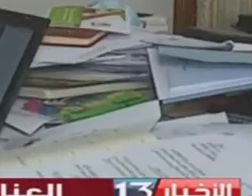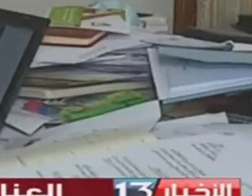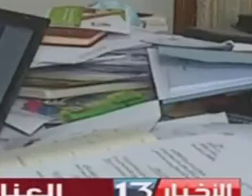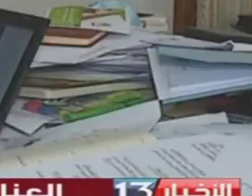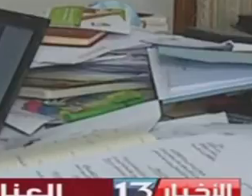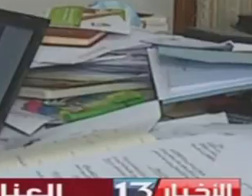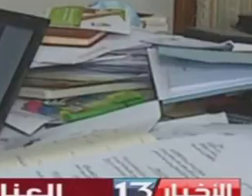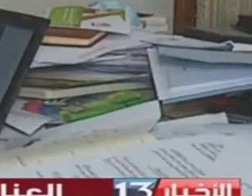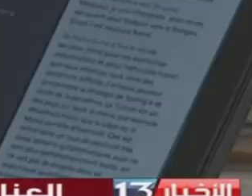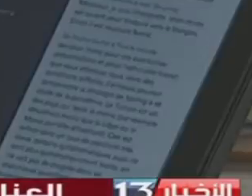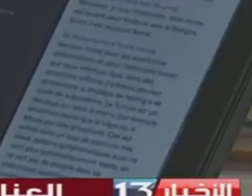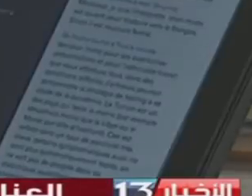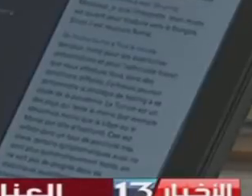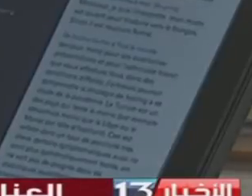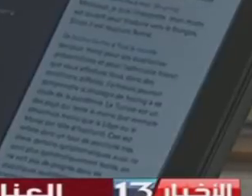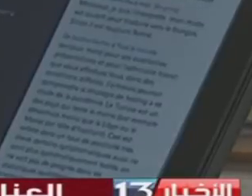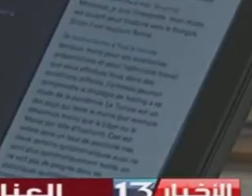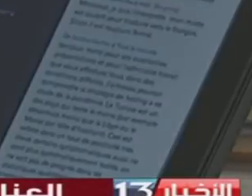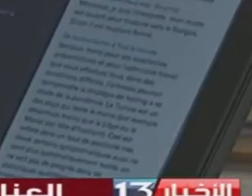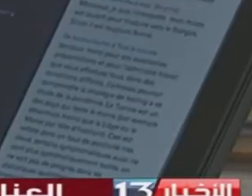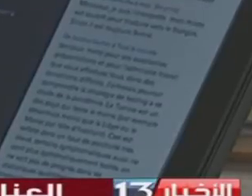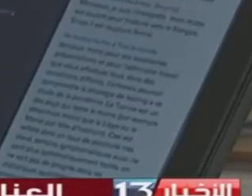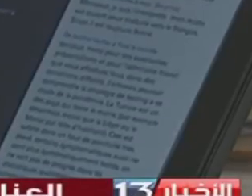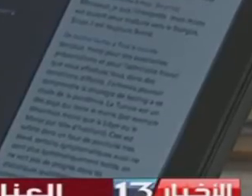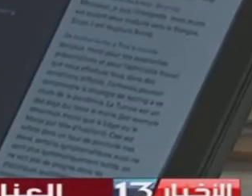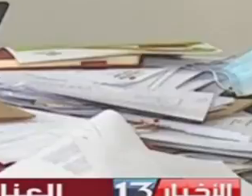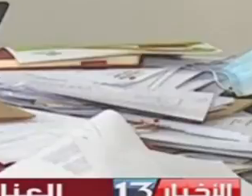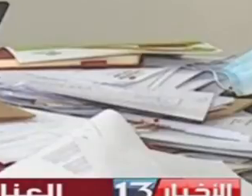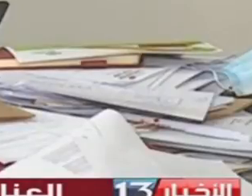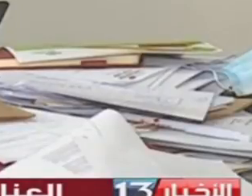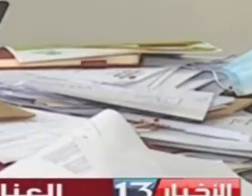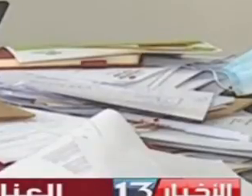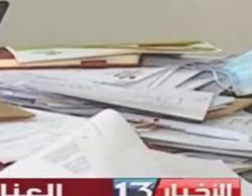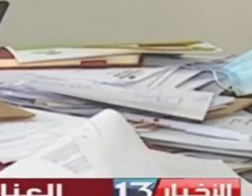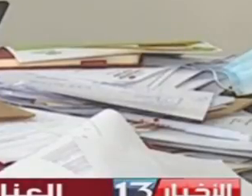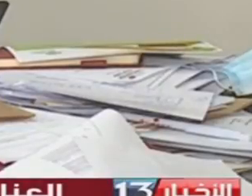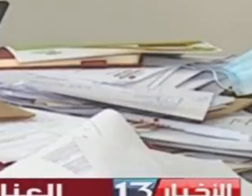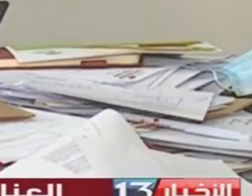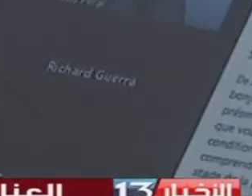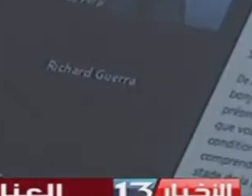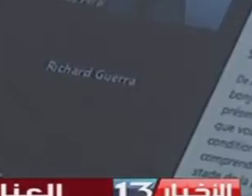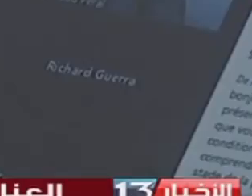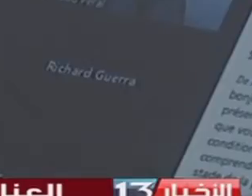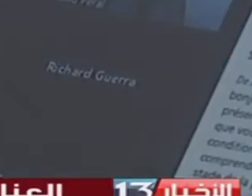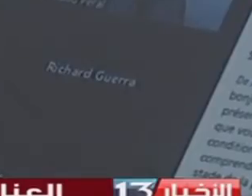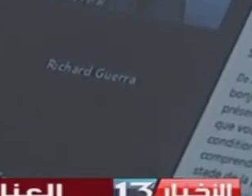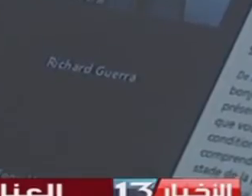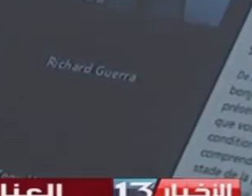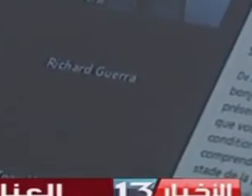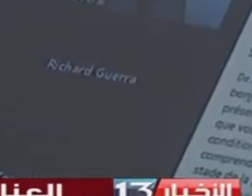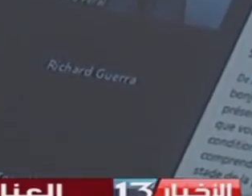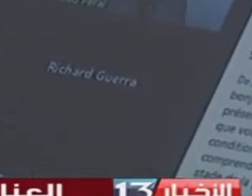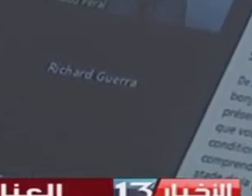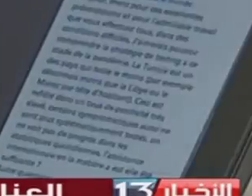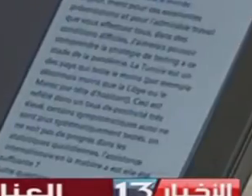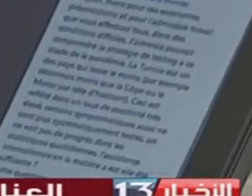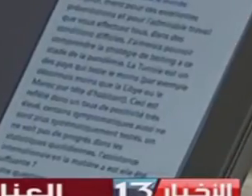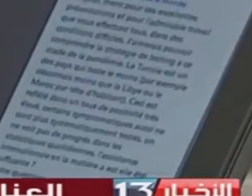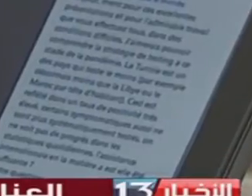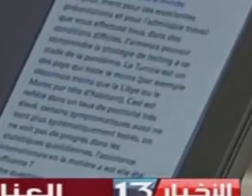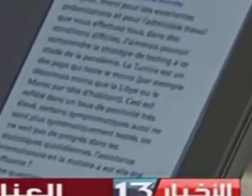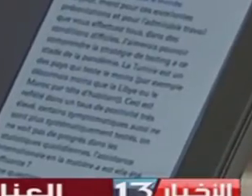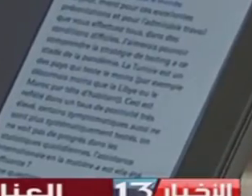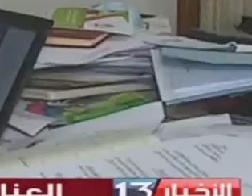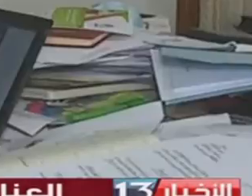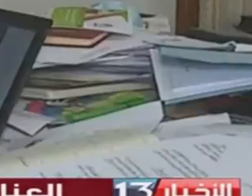تونس من بين البلدان ذات الاولويه في الحصول على التلقيح ضد فيروس كورونا وافق منظمه الصحه العالميه بعد ثبوت